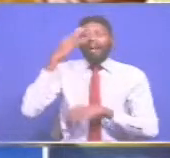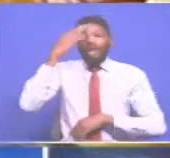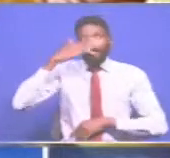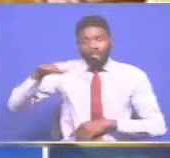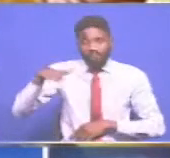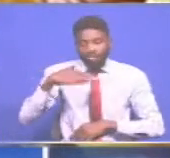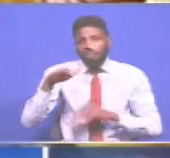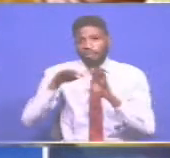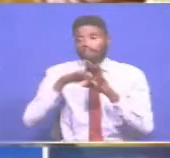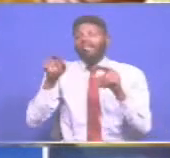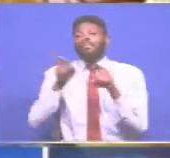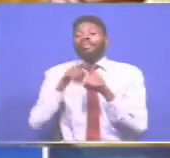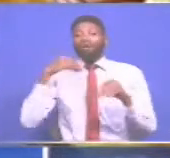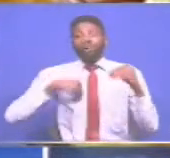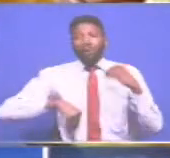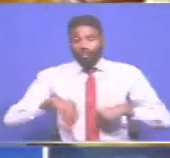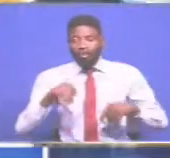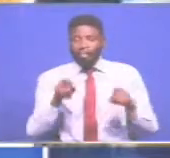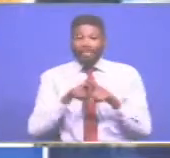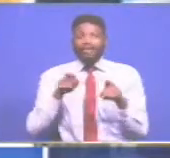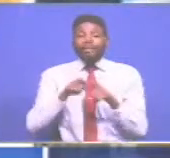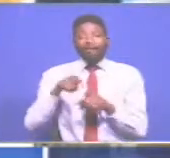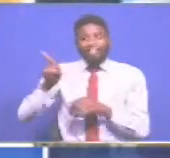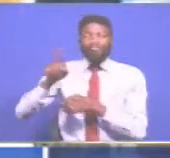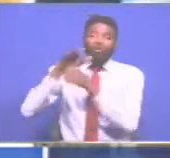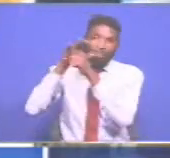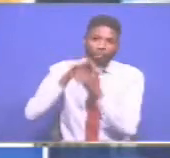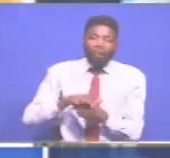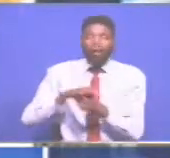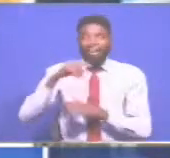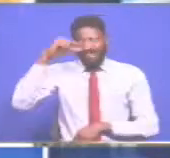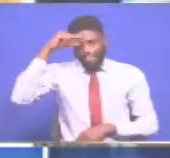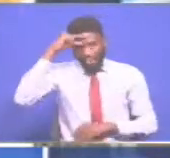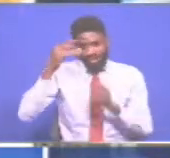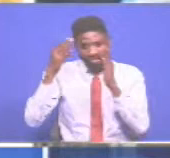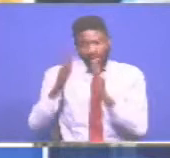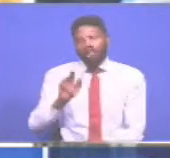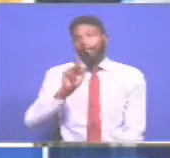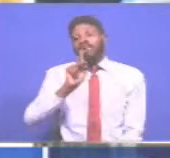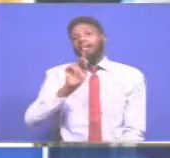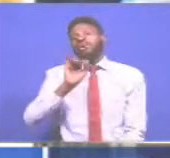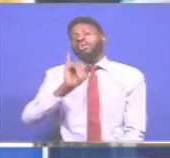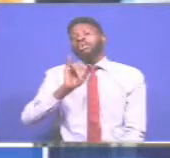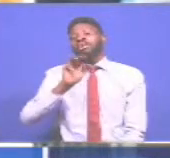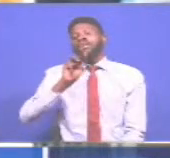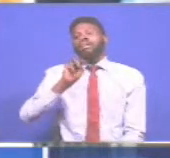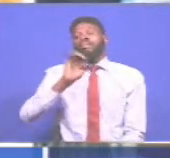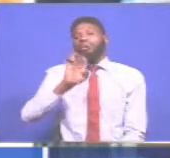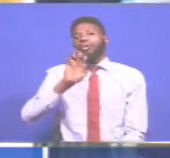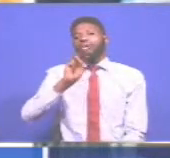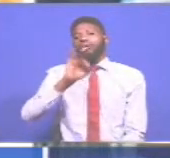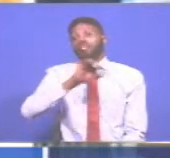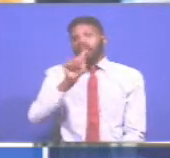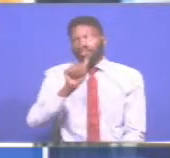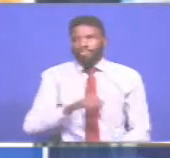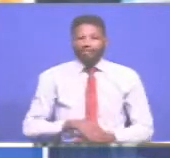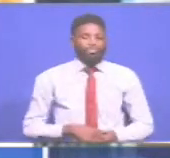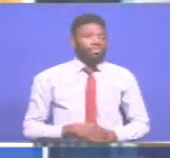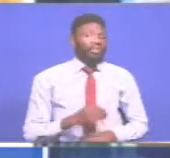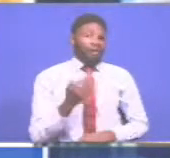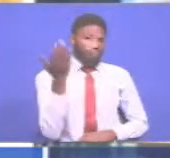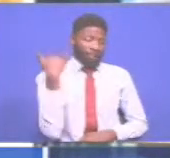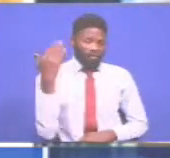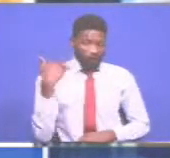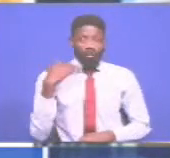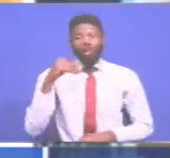the leadership of Governor Francis Kimemia. Kwa jumla, ile ambayo koti ilikuwa imesema ya kwamba hatukuwa meet